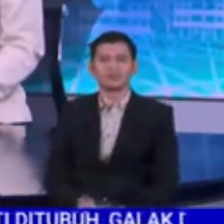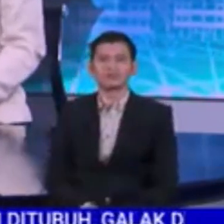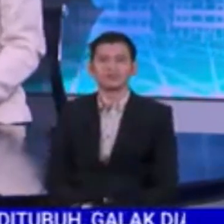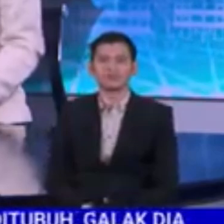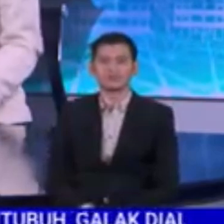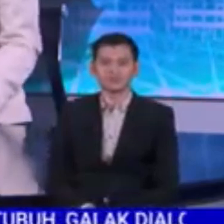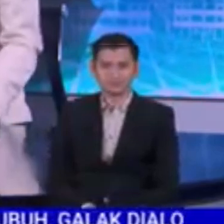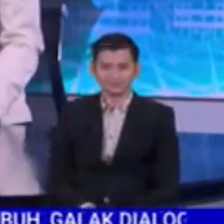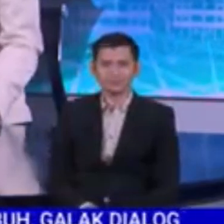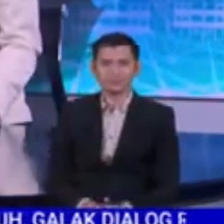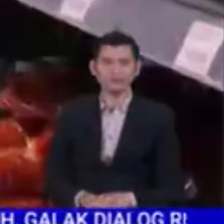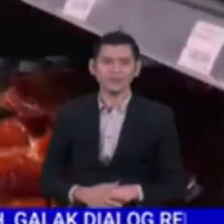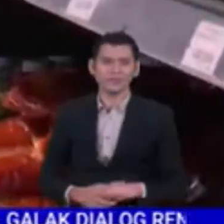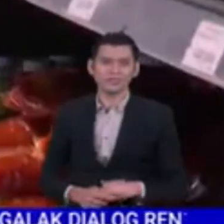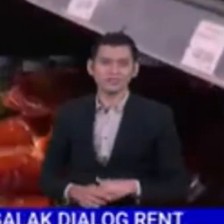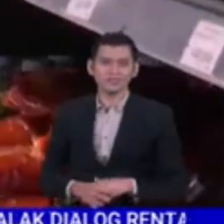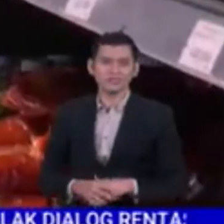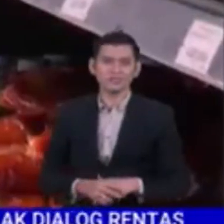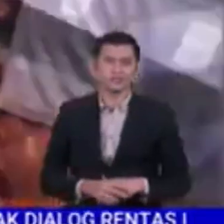perinciannya.